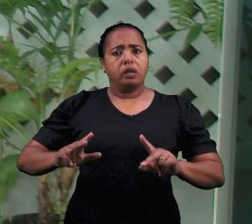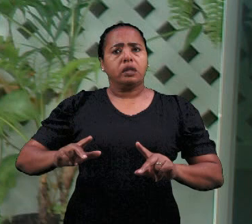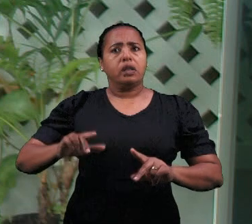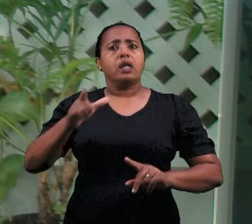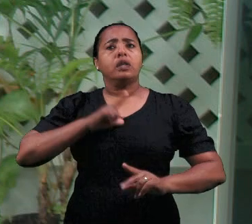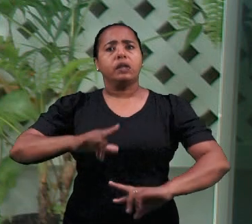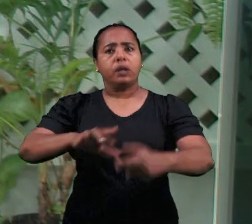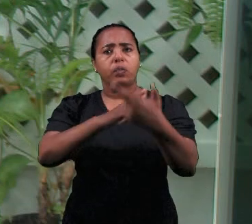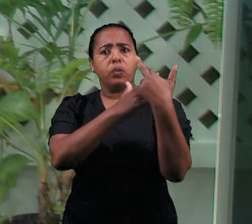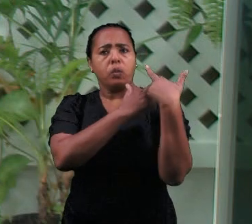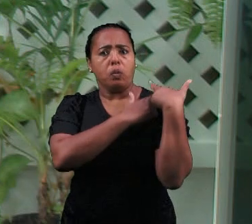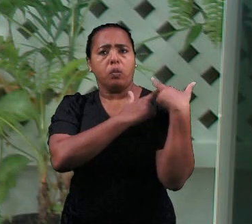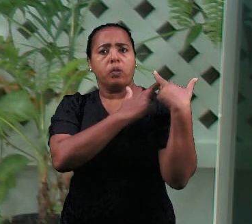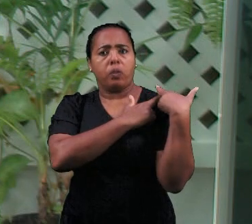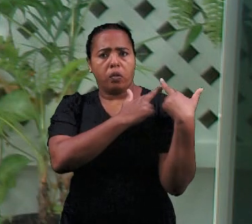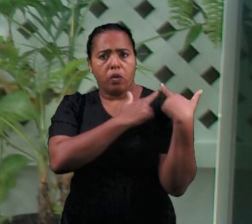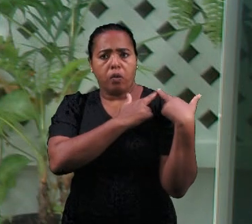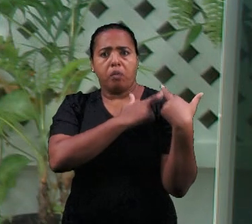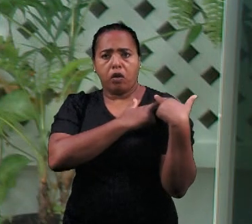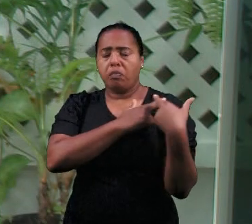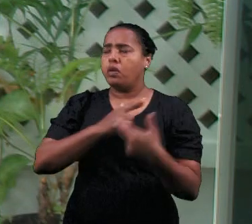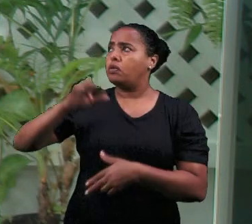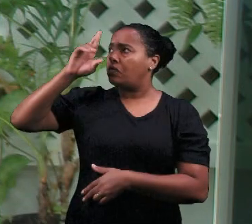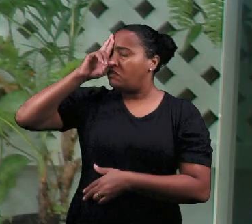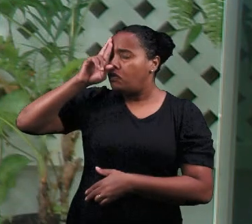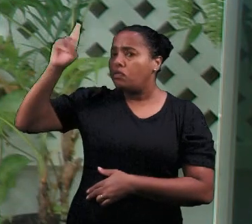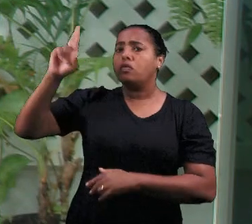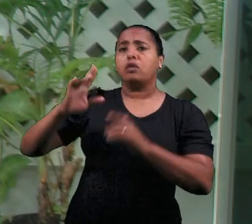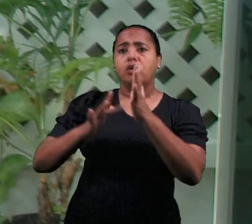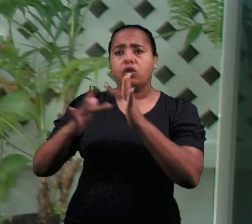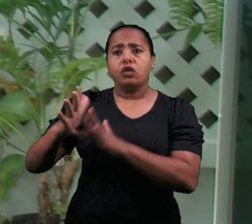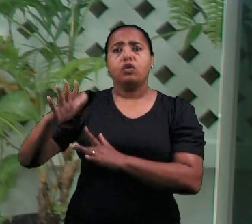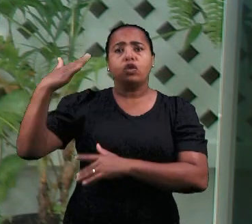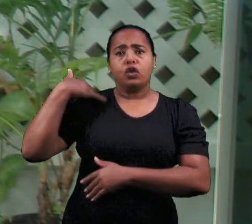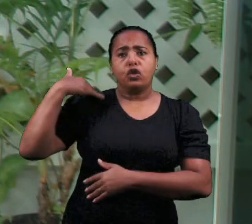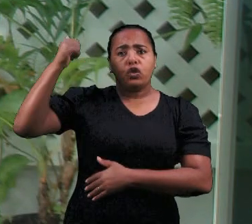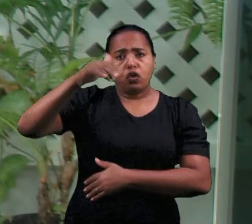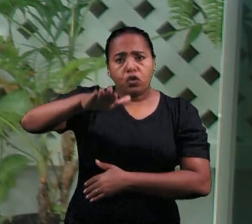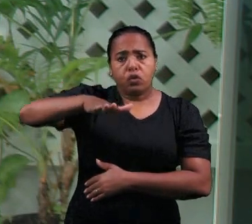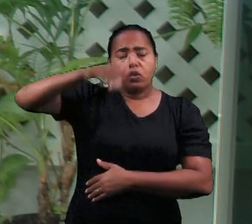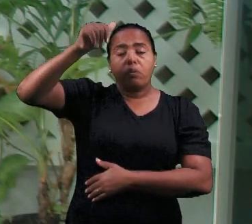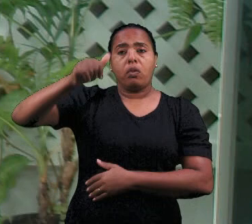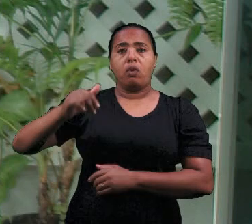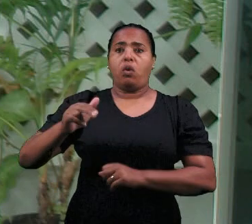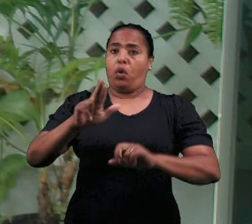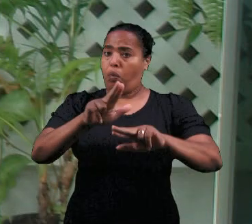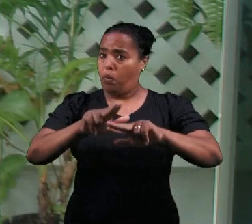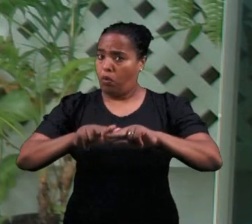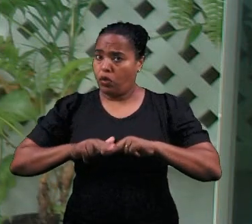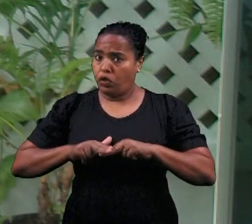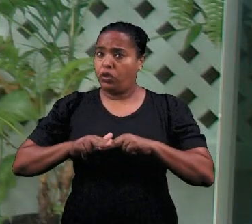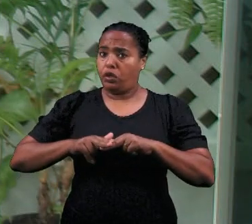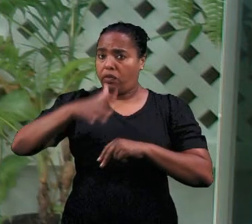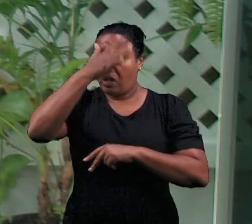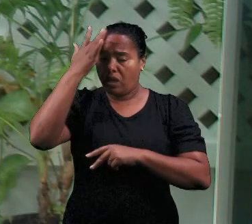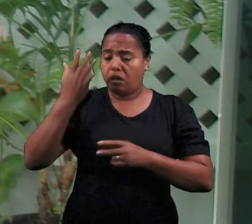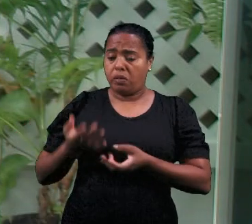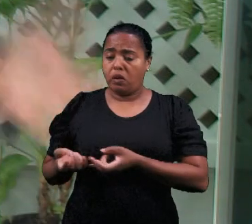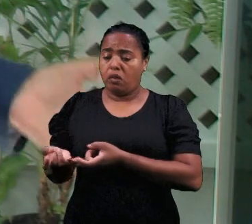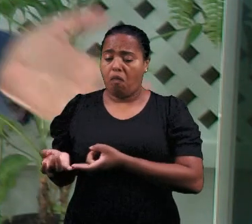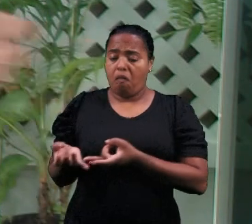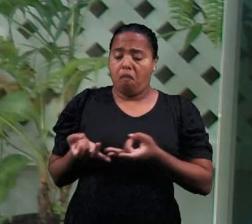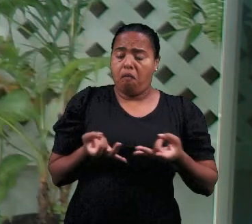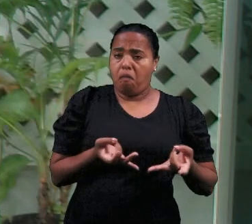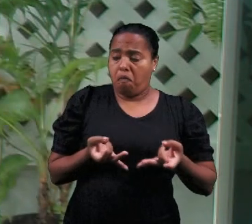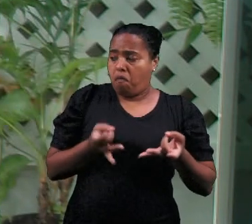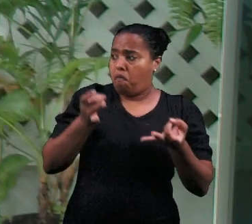Mais nous avons un message, nous avons un engagement avec celui qui nous a appelés pour ce